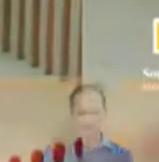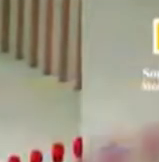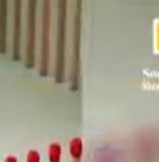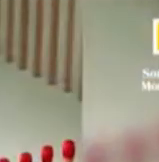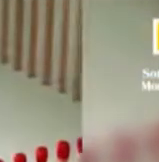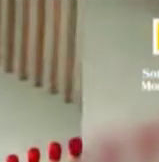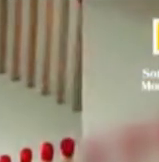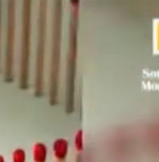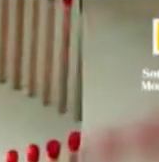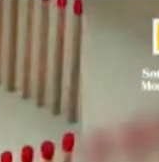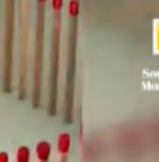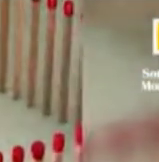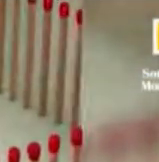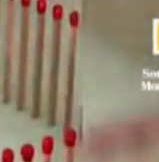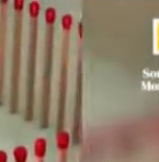ଏଇ ଚିତ୍ରଟା ଦେଖନ୍ତୁ,